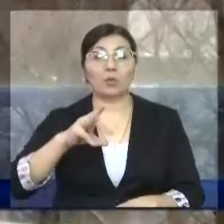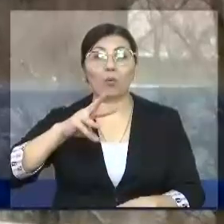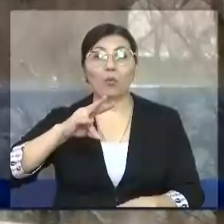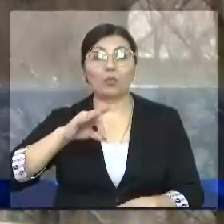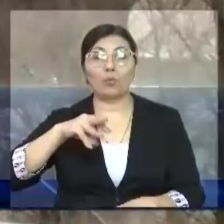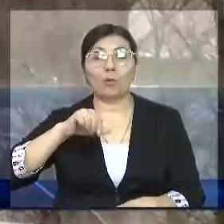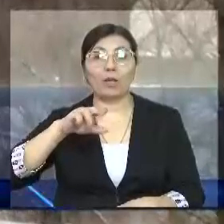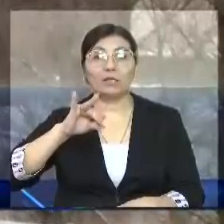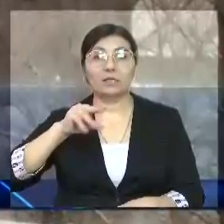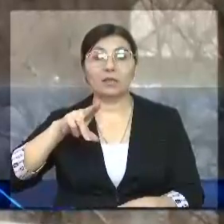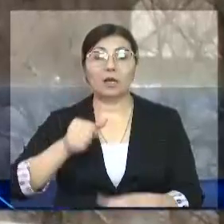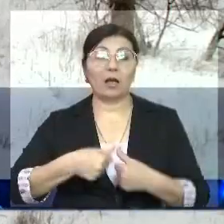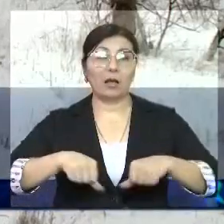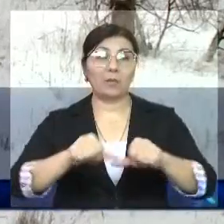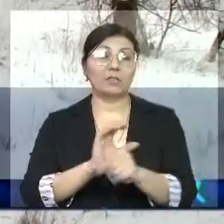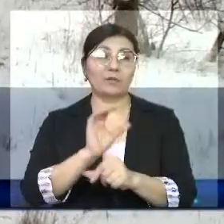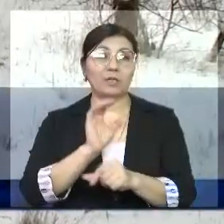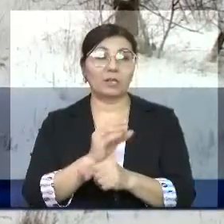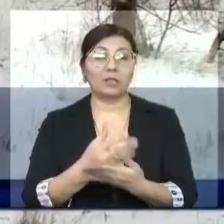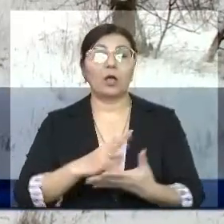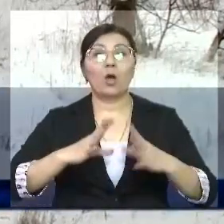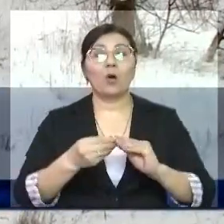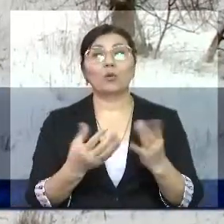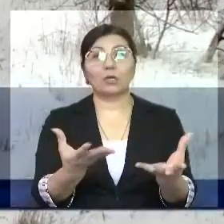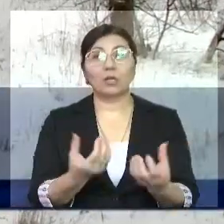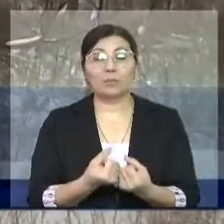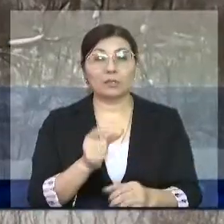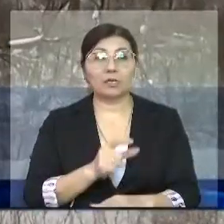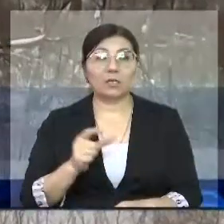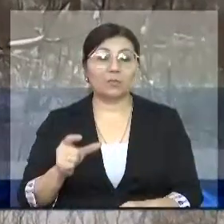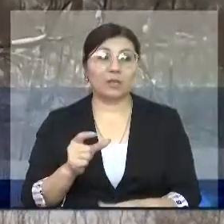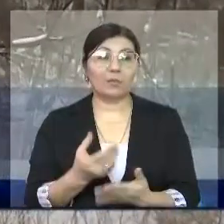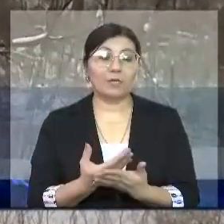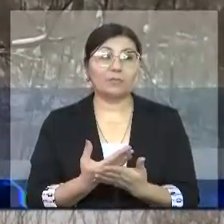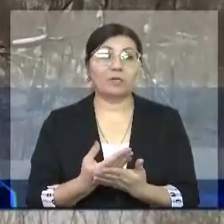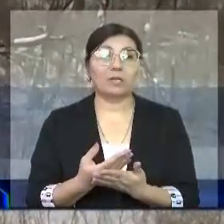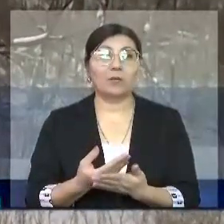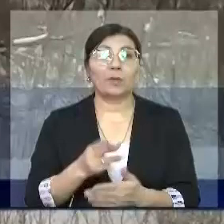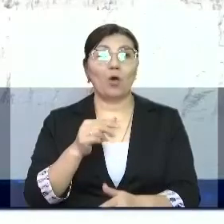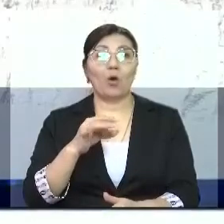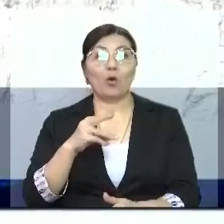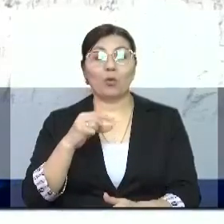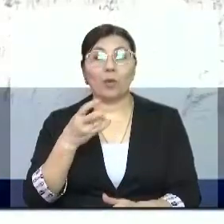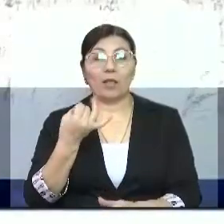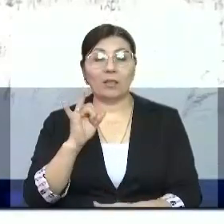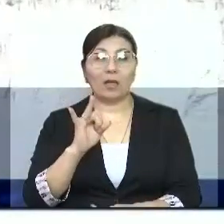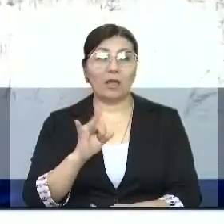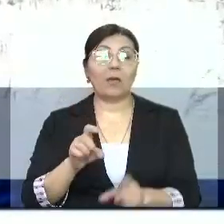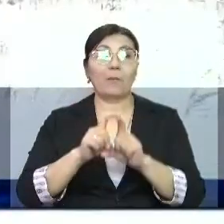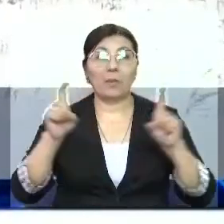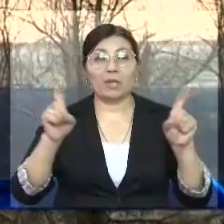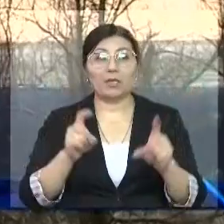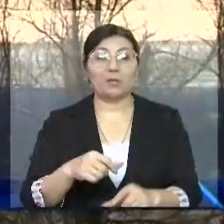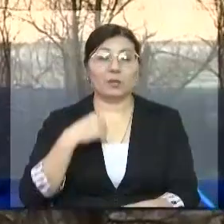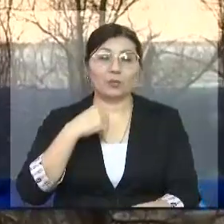комиссиясына жолданады. Оның 10 қорытындысын алған атаулар халықтың ашық талқылауына түседі. Ал Құрманай, мектеп, тәуелсіздік, ақорда деп жұрт ауызша